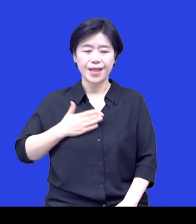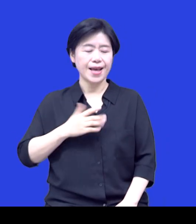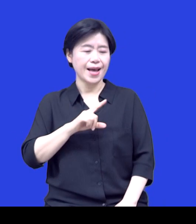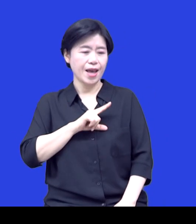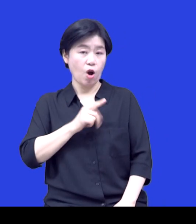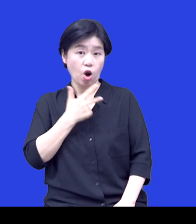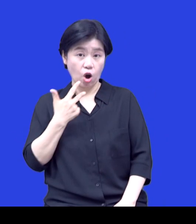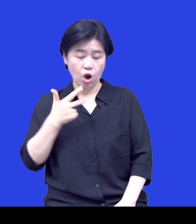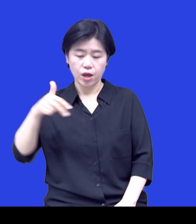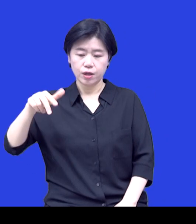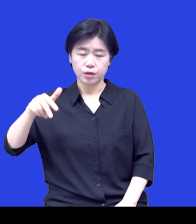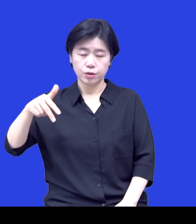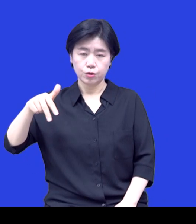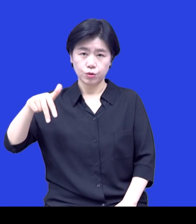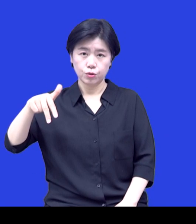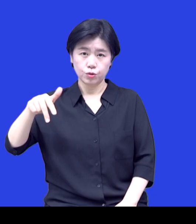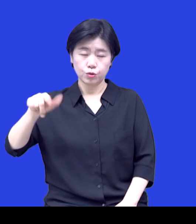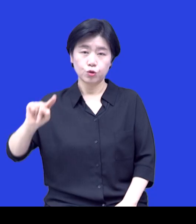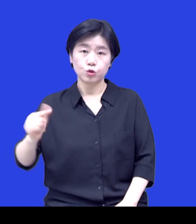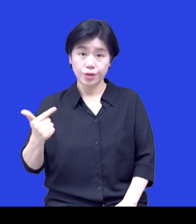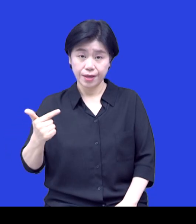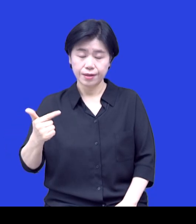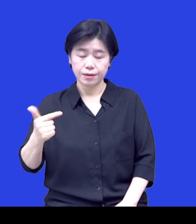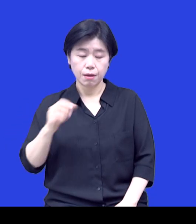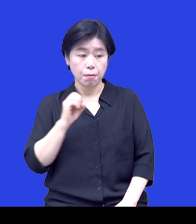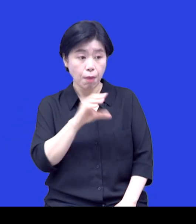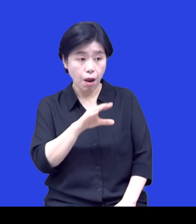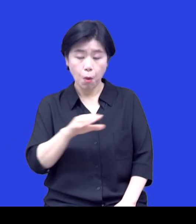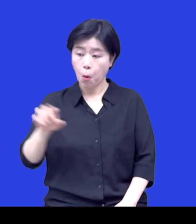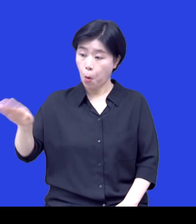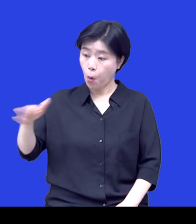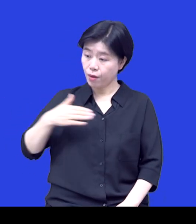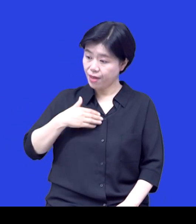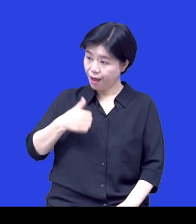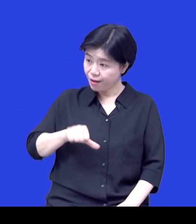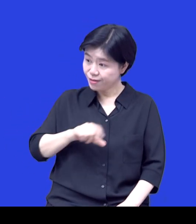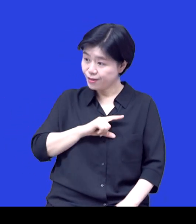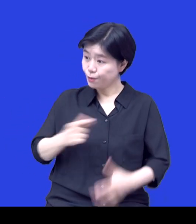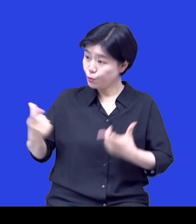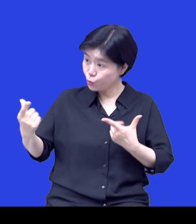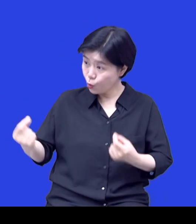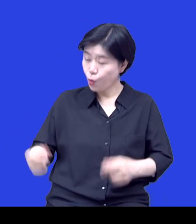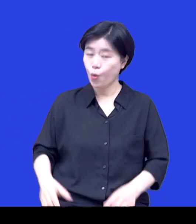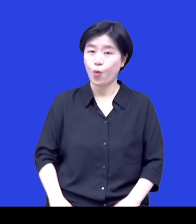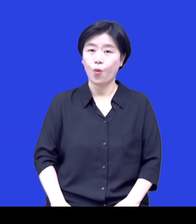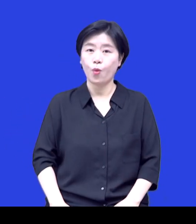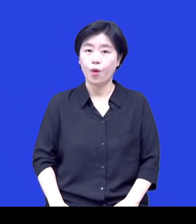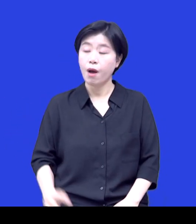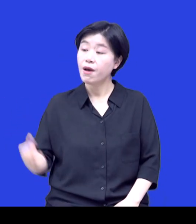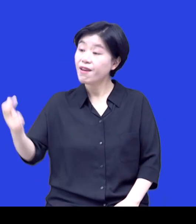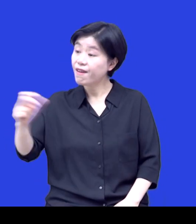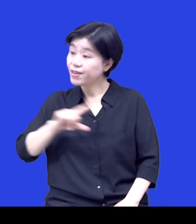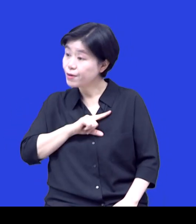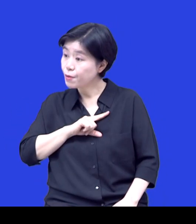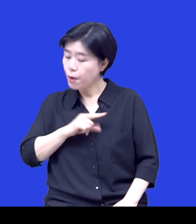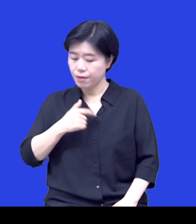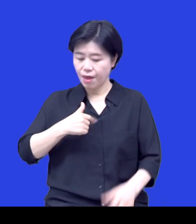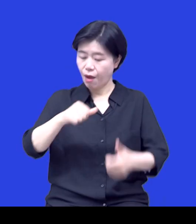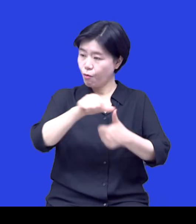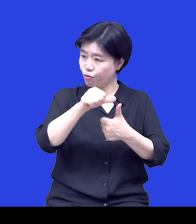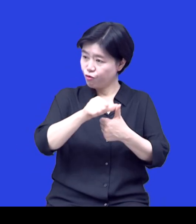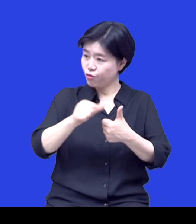또 제임스였거든요. 예. 그랬더니 그 선생님이 너무 놀라더니 제임스 앤 존 그러면서 이 선생님이 아무 맥락